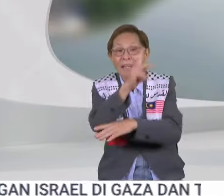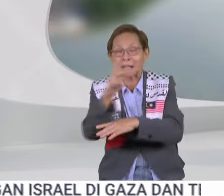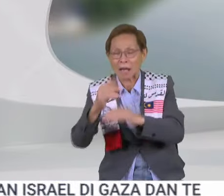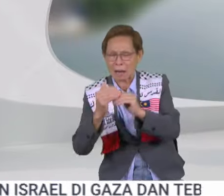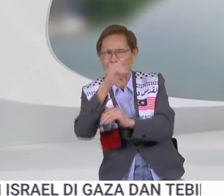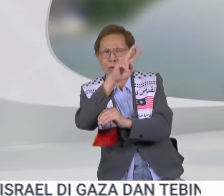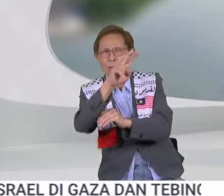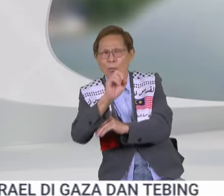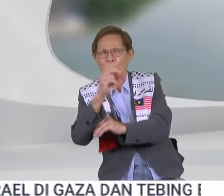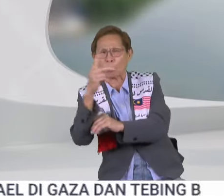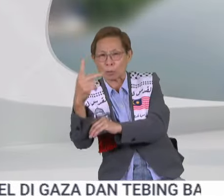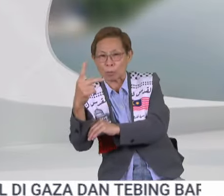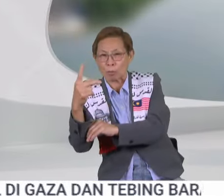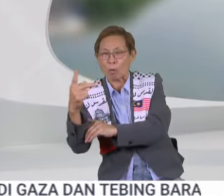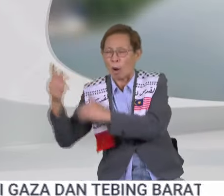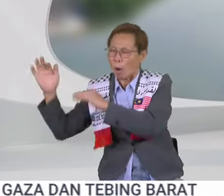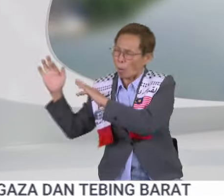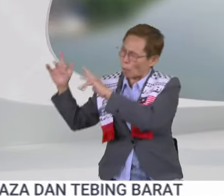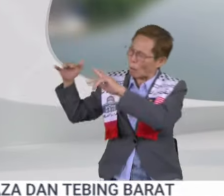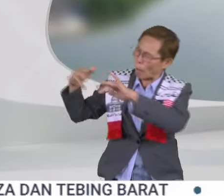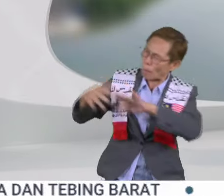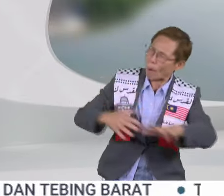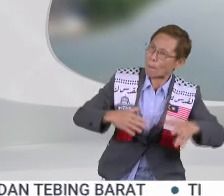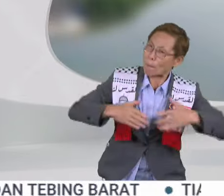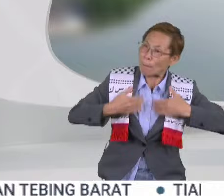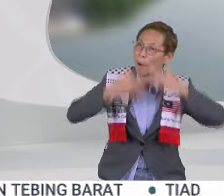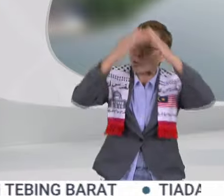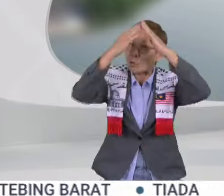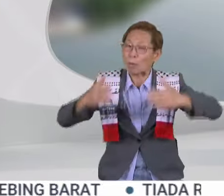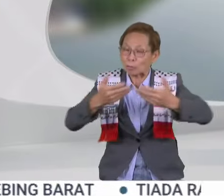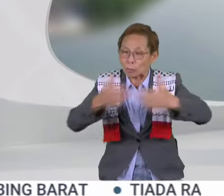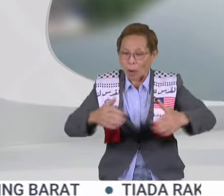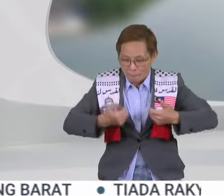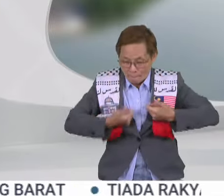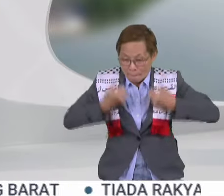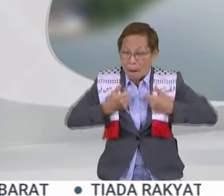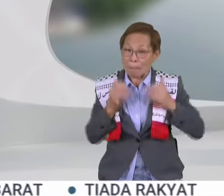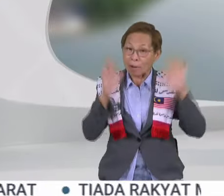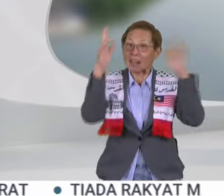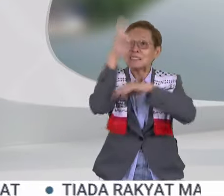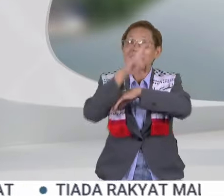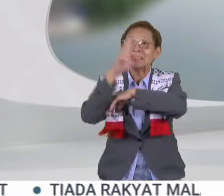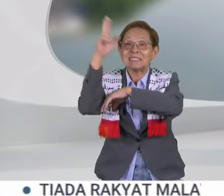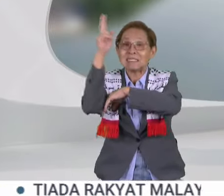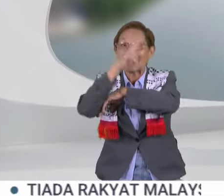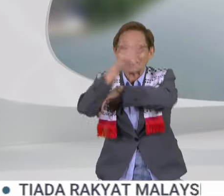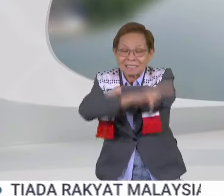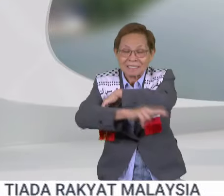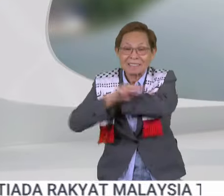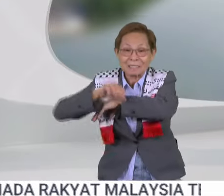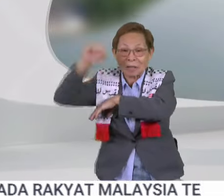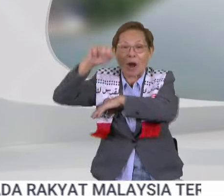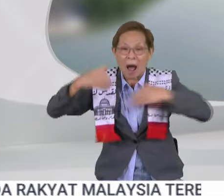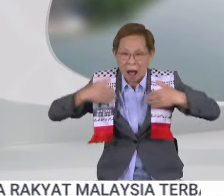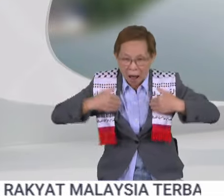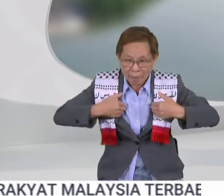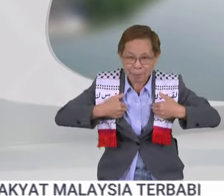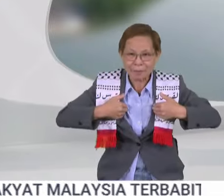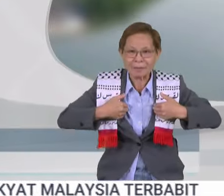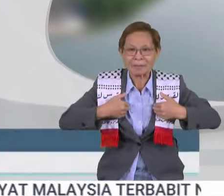lebih 20,000 tetamu hadir memeriahkan Majlis Rumah Terbuka Hari Raya Aidilfitri Kerajaan Negeri yang diadakan di Pusat